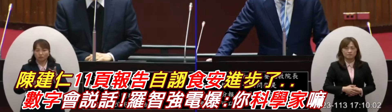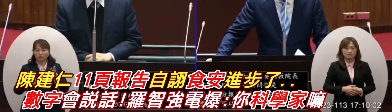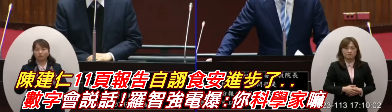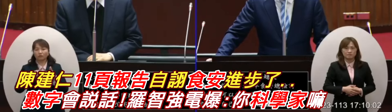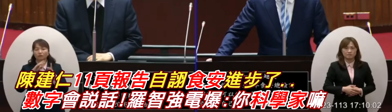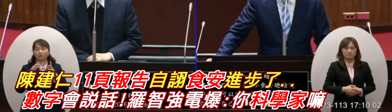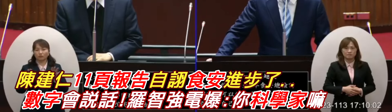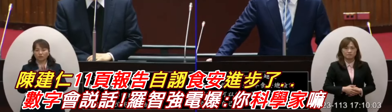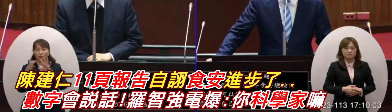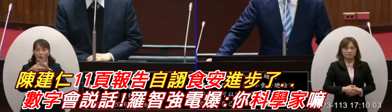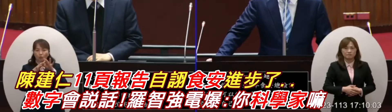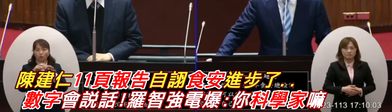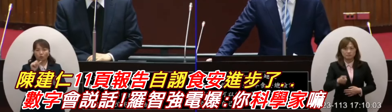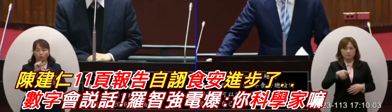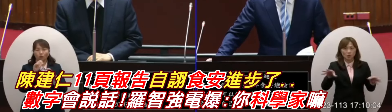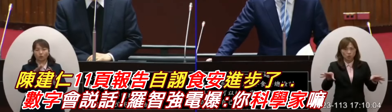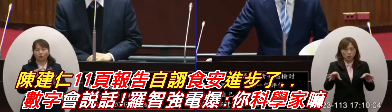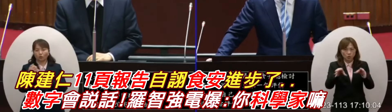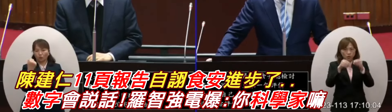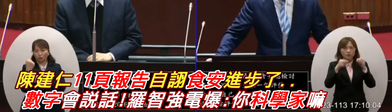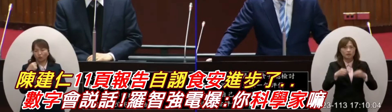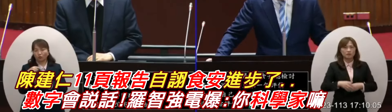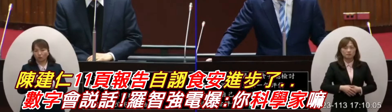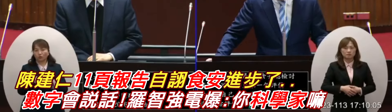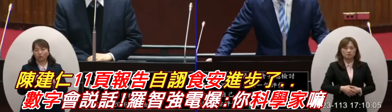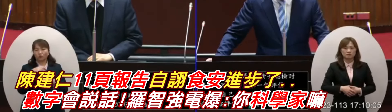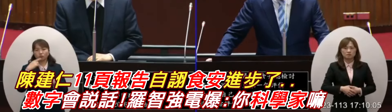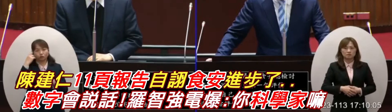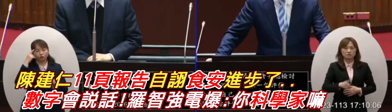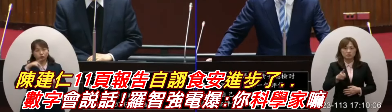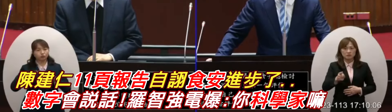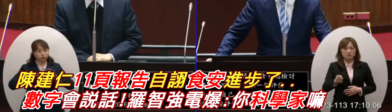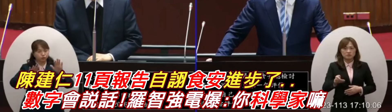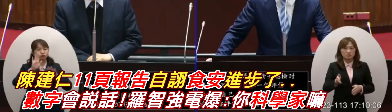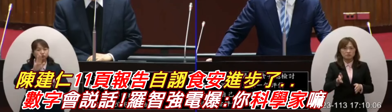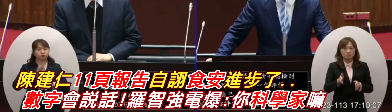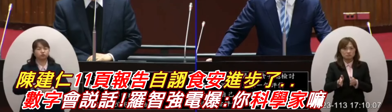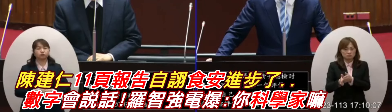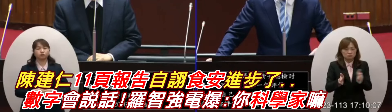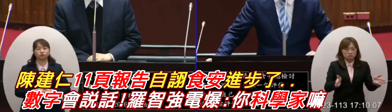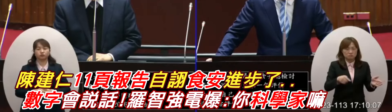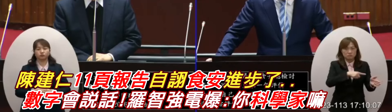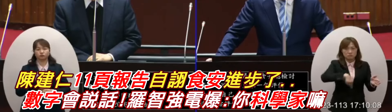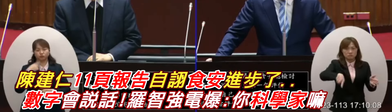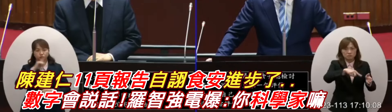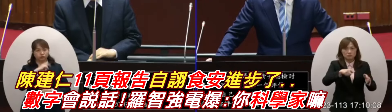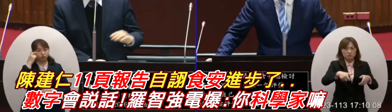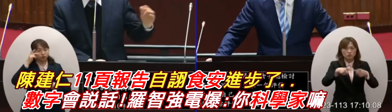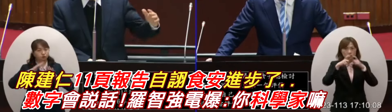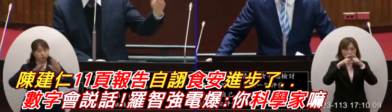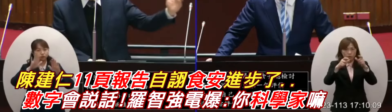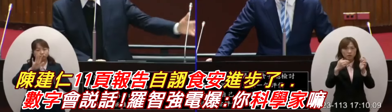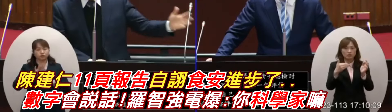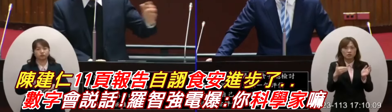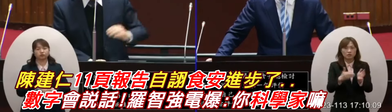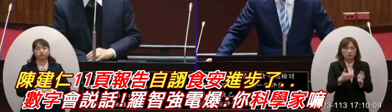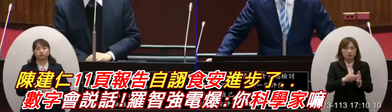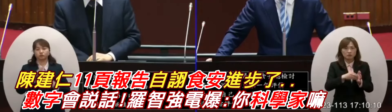五环，在中央各地方的努力之下， 因为其实你前面的也针对这问题回答过了， 我觉得有进步， 陈昭 相对